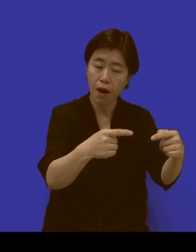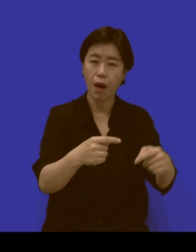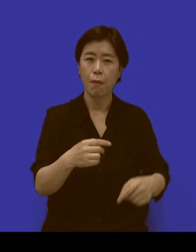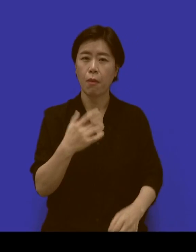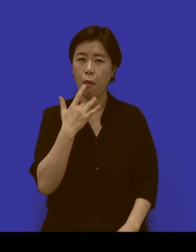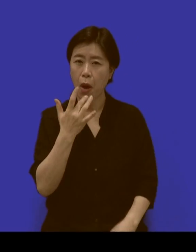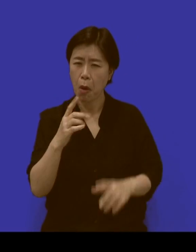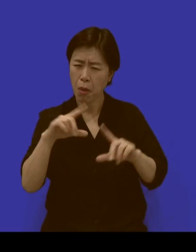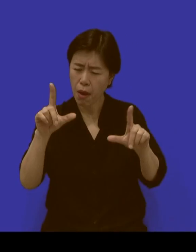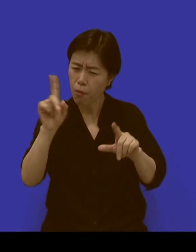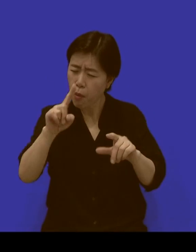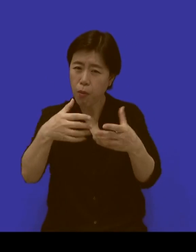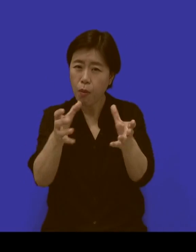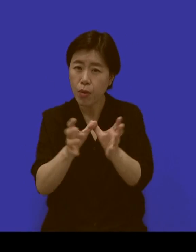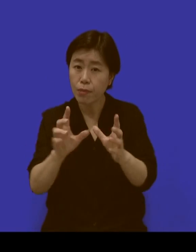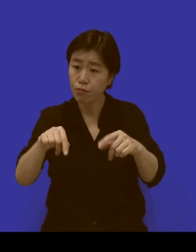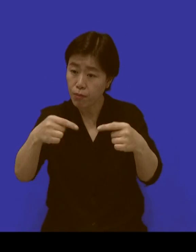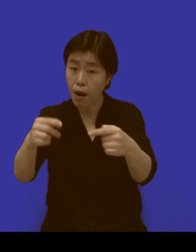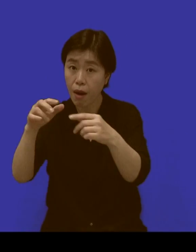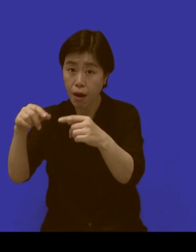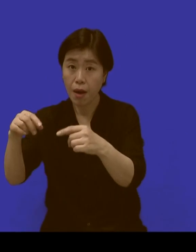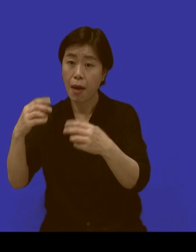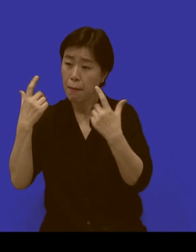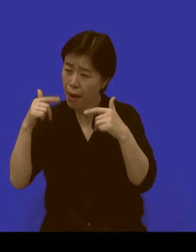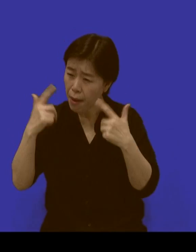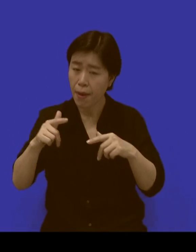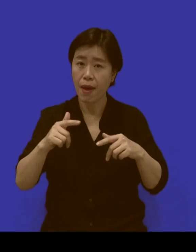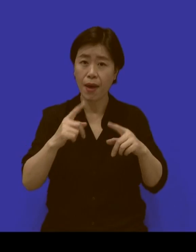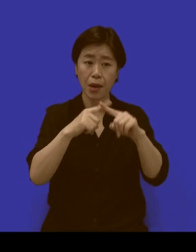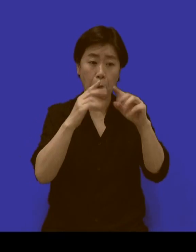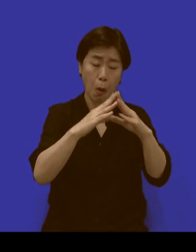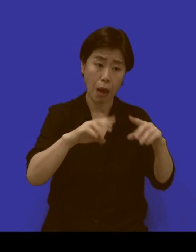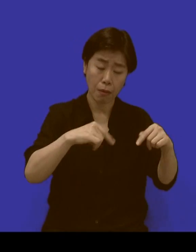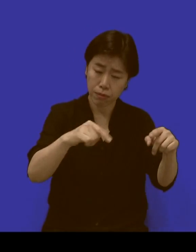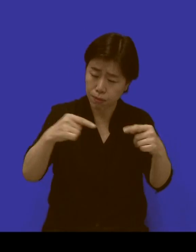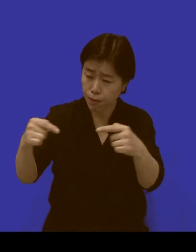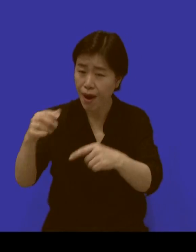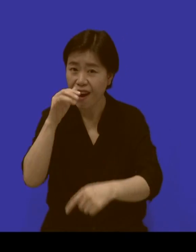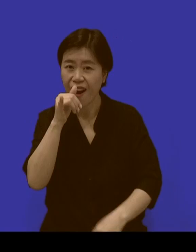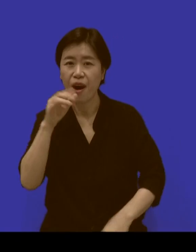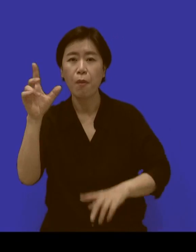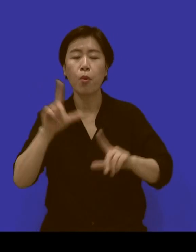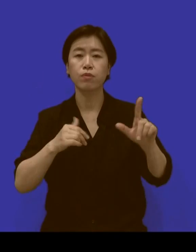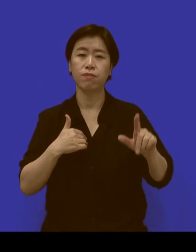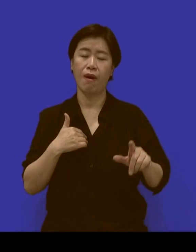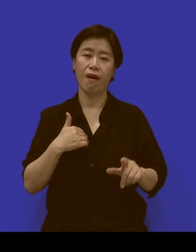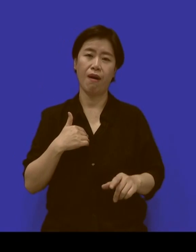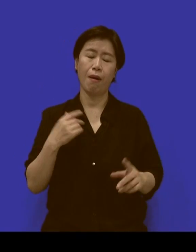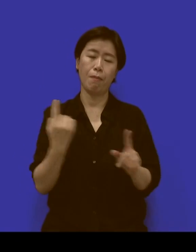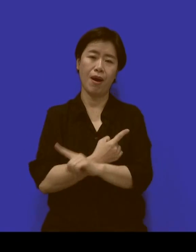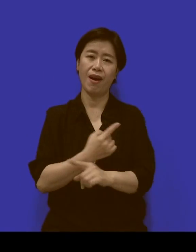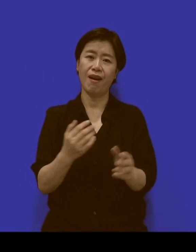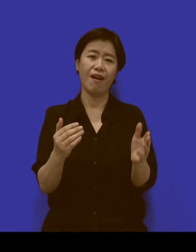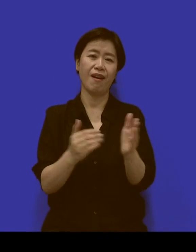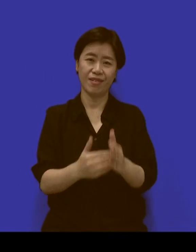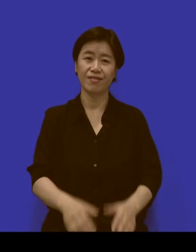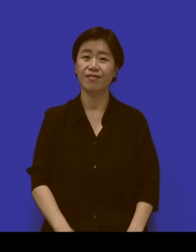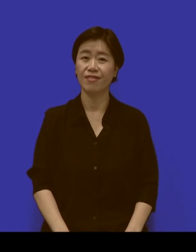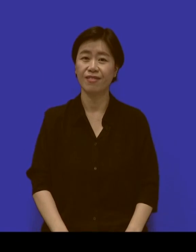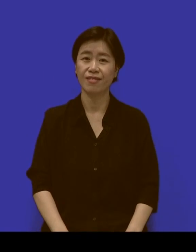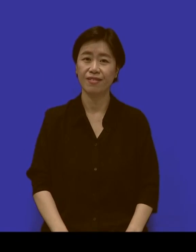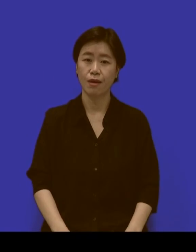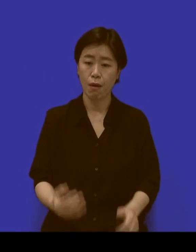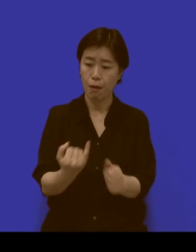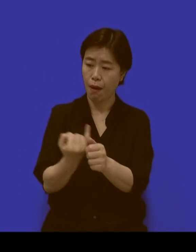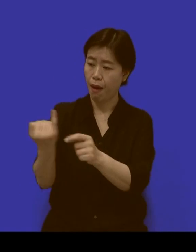토요 새벽 기도회 뭐 친구들과 교회 친구들과 매일 교회를 가는 사람이 되어 있더라고요. 어느 순간 보니까. 사모님한테 네,